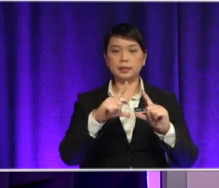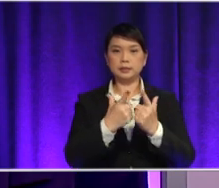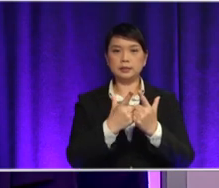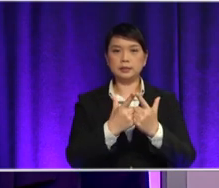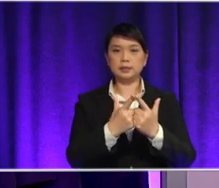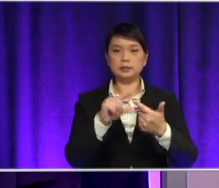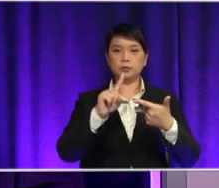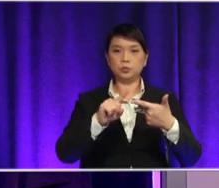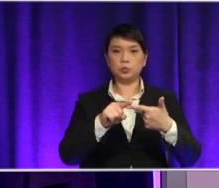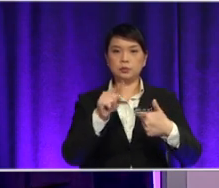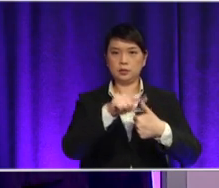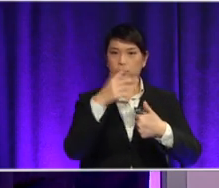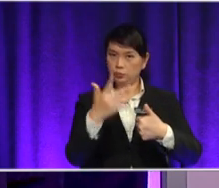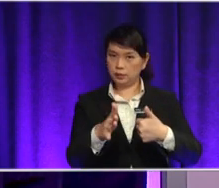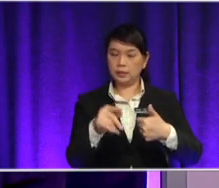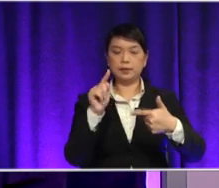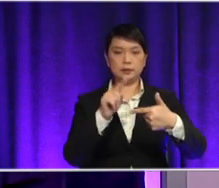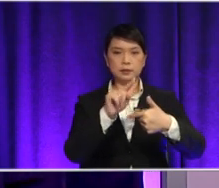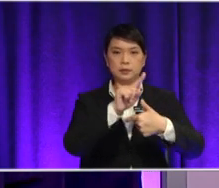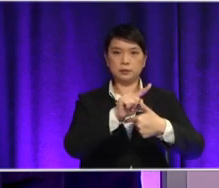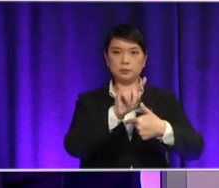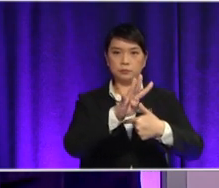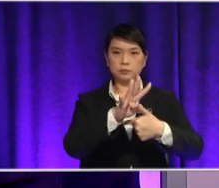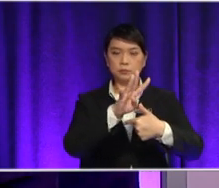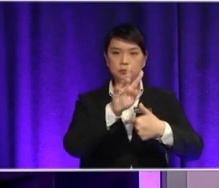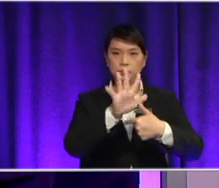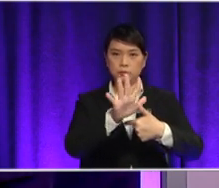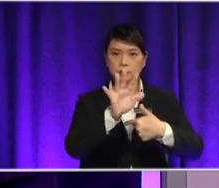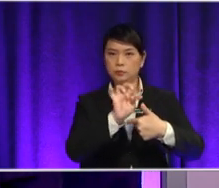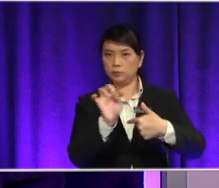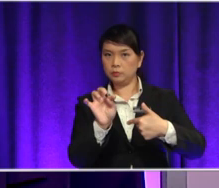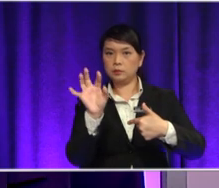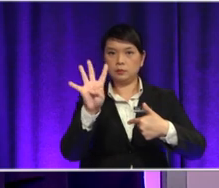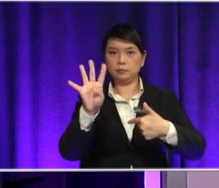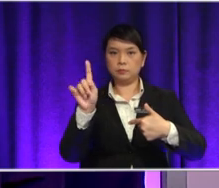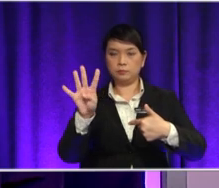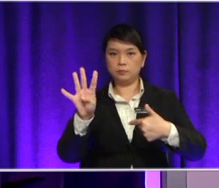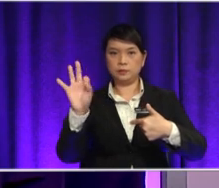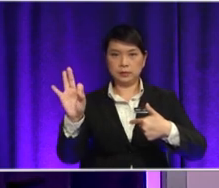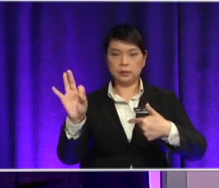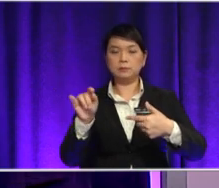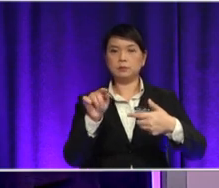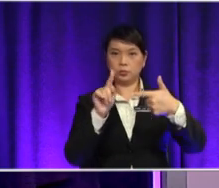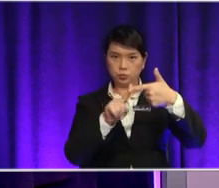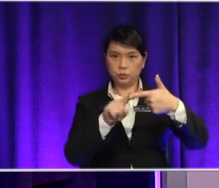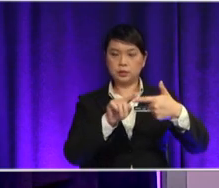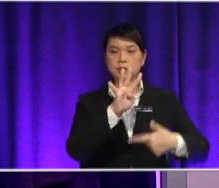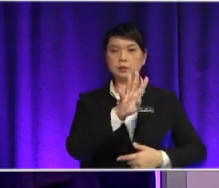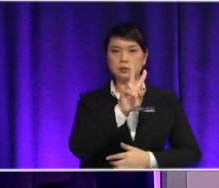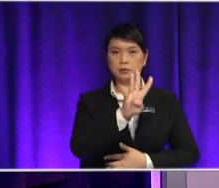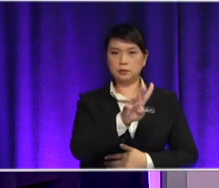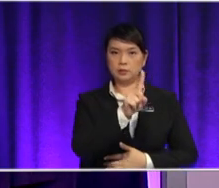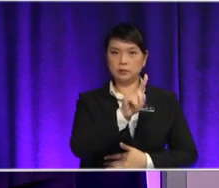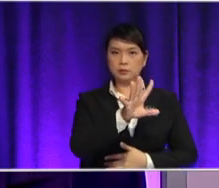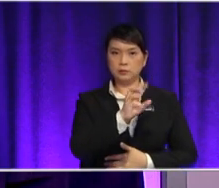149, 150. Dan kita kira 150, 151, 152, 153